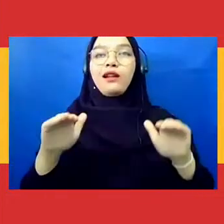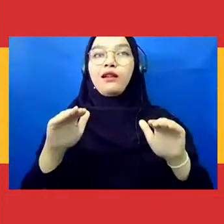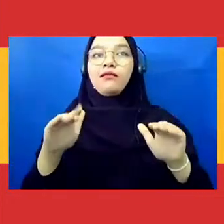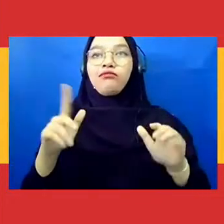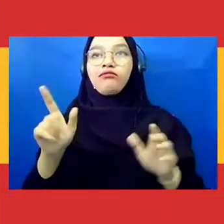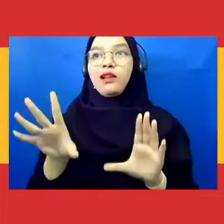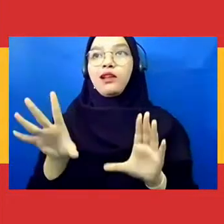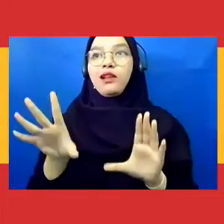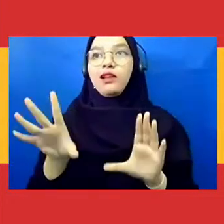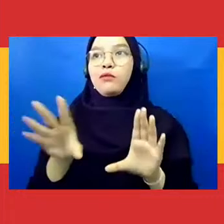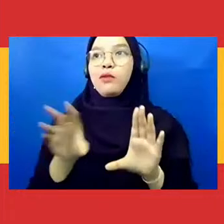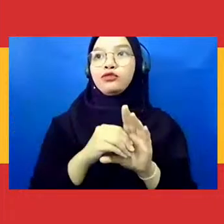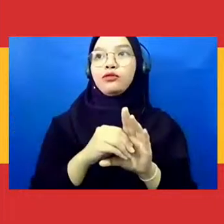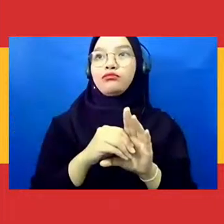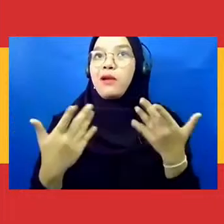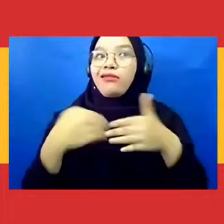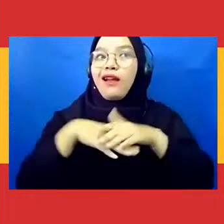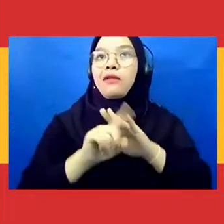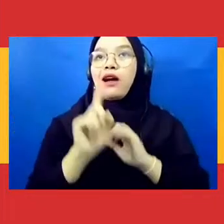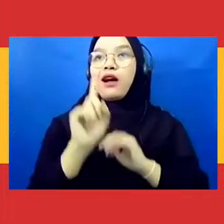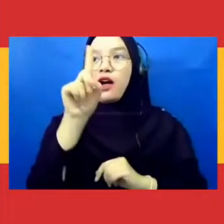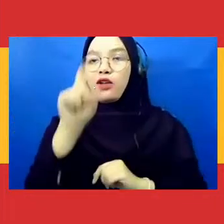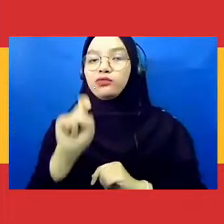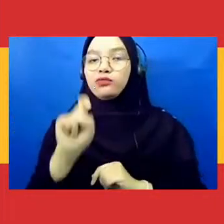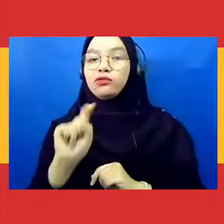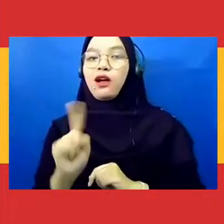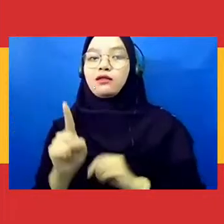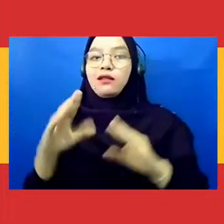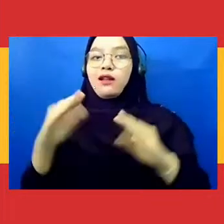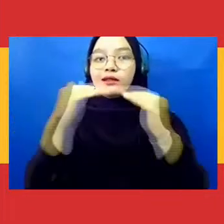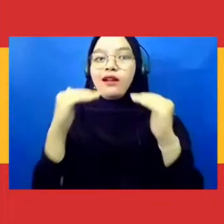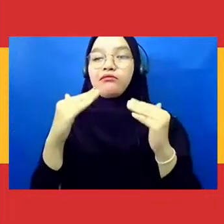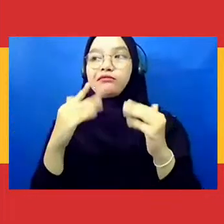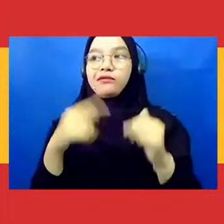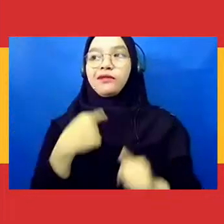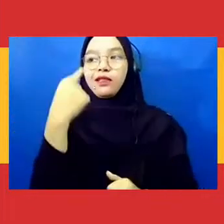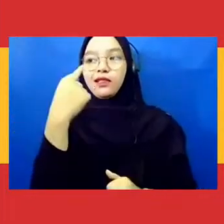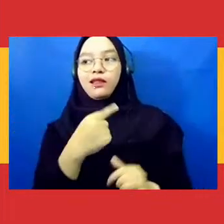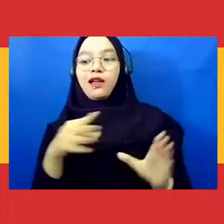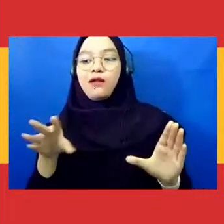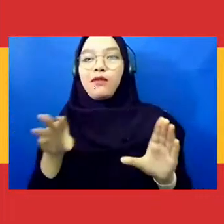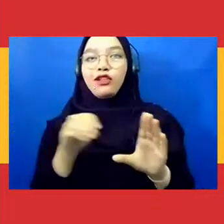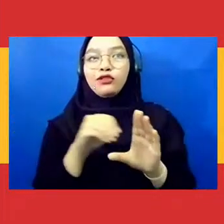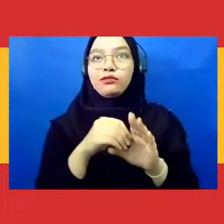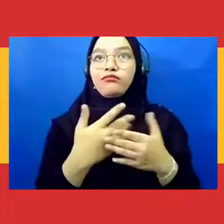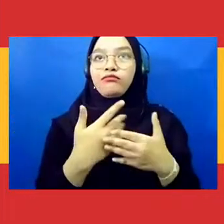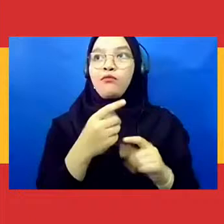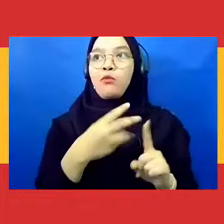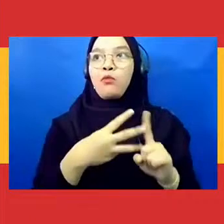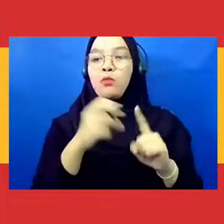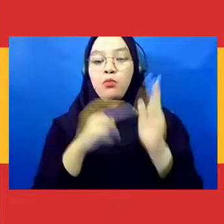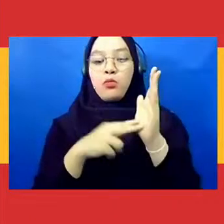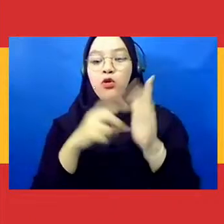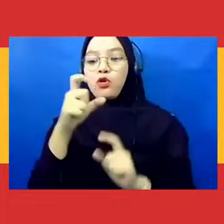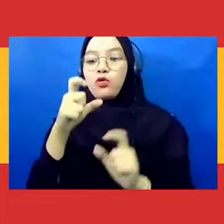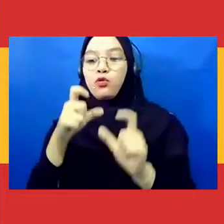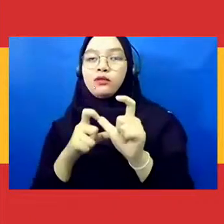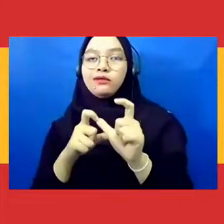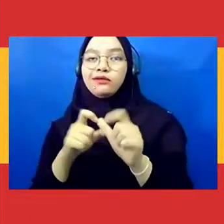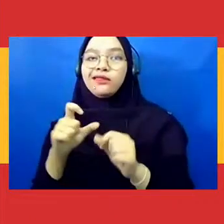ini. Kemudian kita lihat juga kita sudah masuk dalam bonus demografi. Jangan